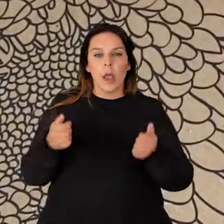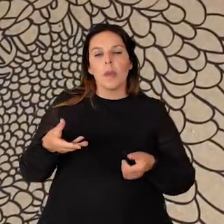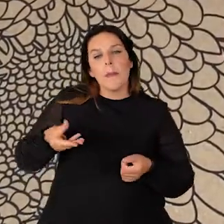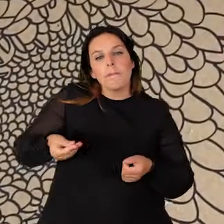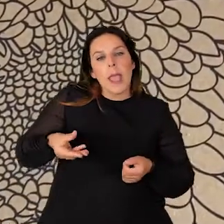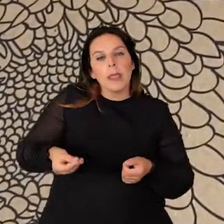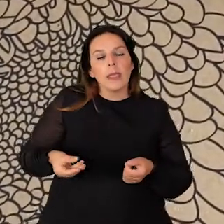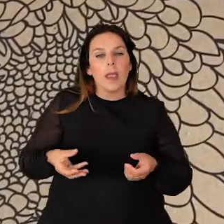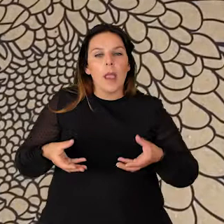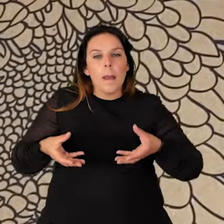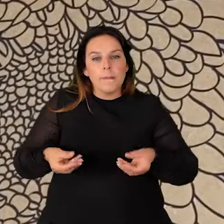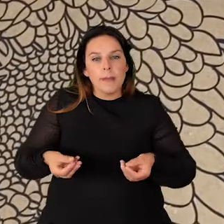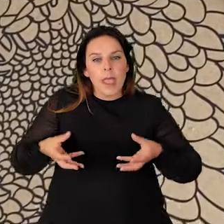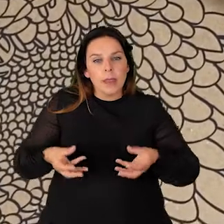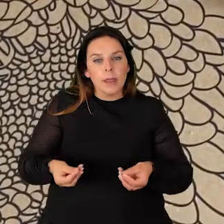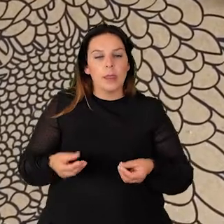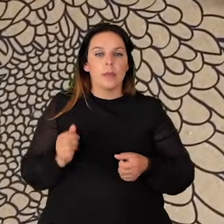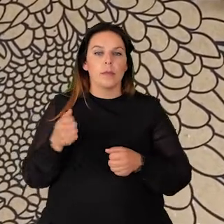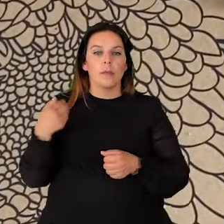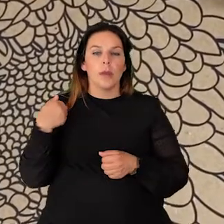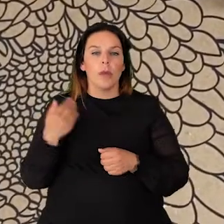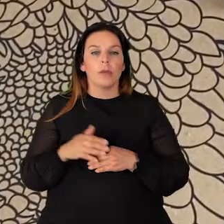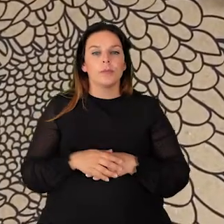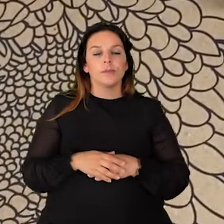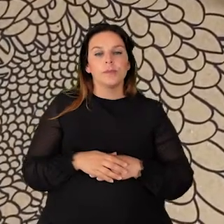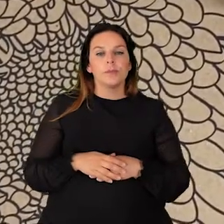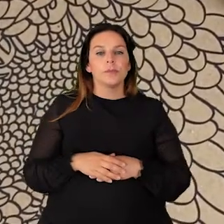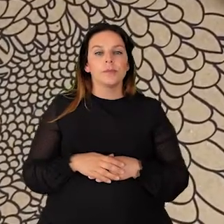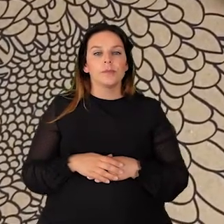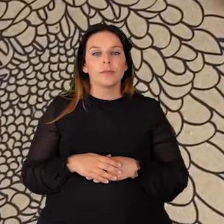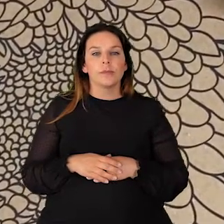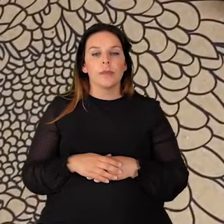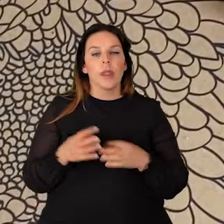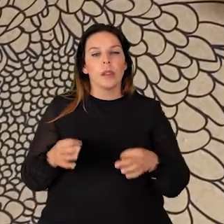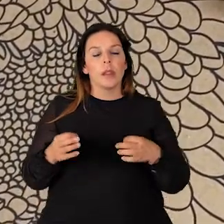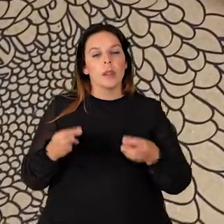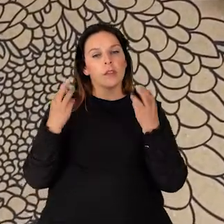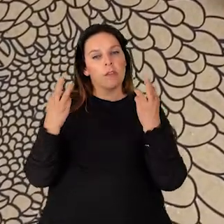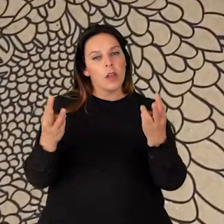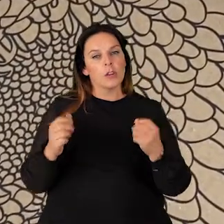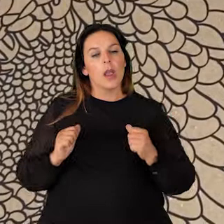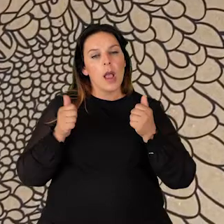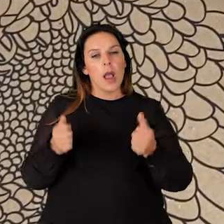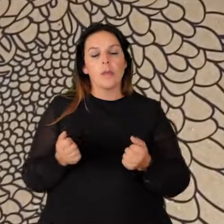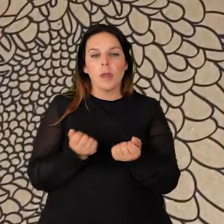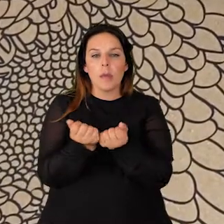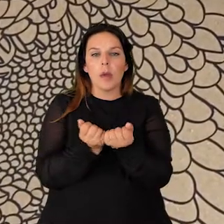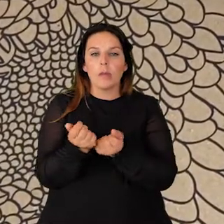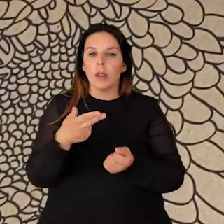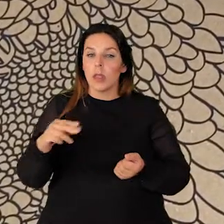także między innymi dlatego ważne jest żebyście sobie przygotowali tym razem cienki papier